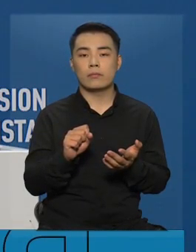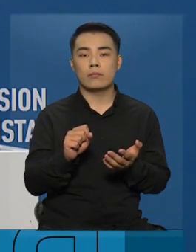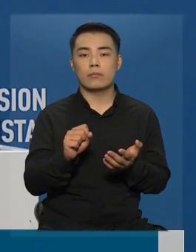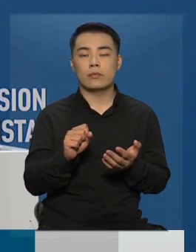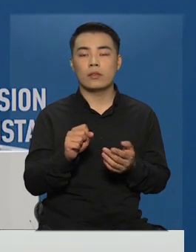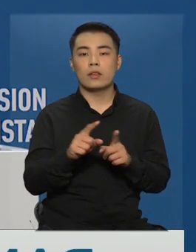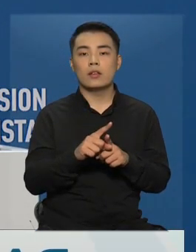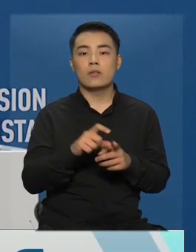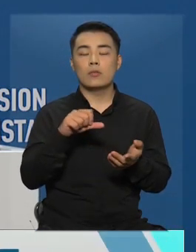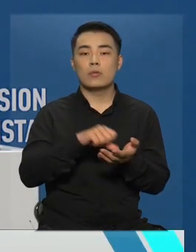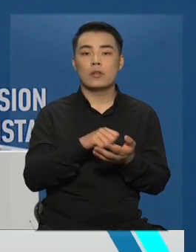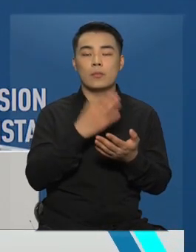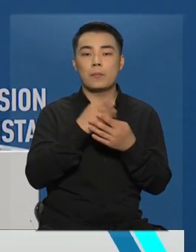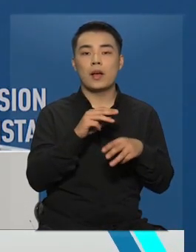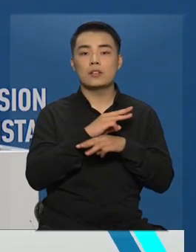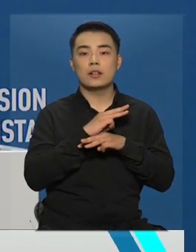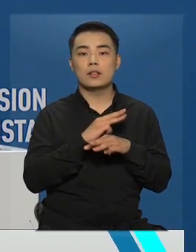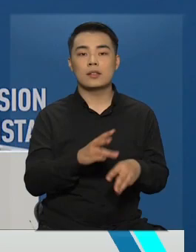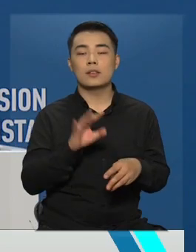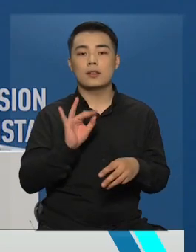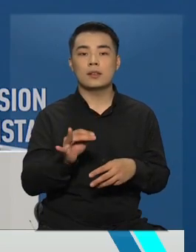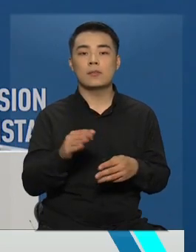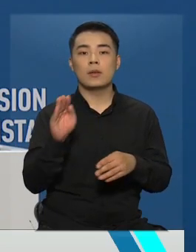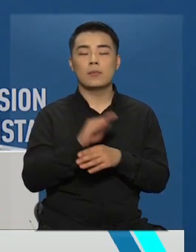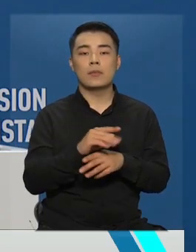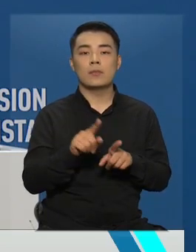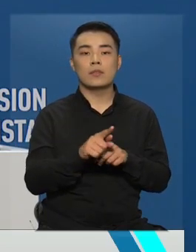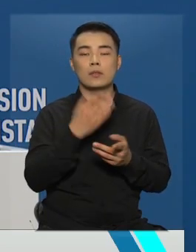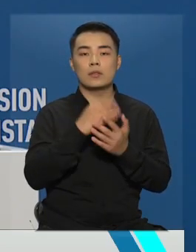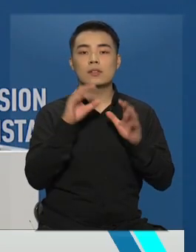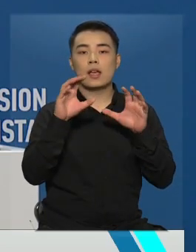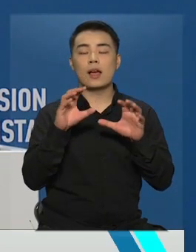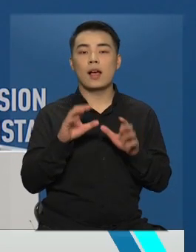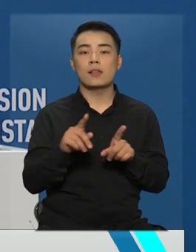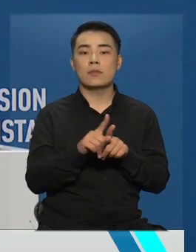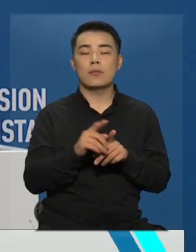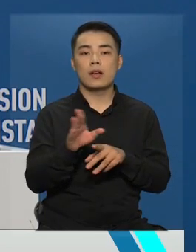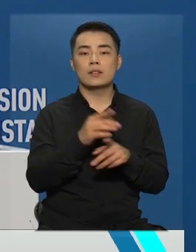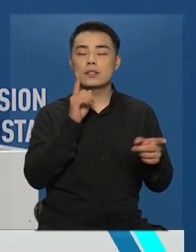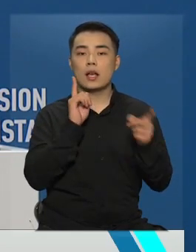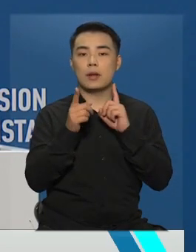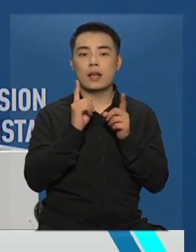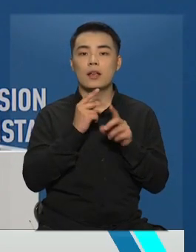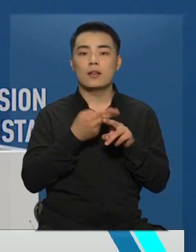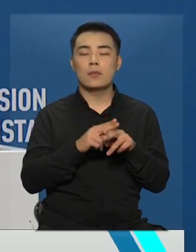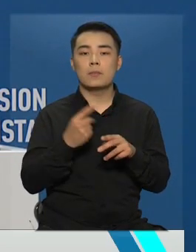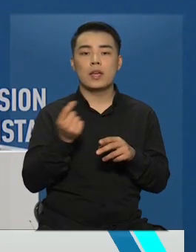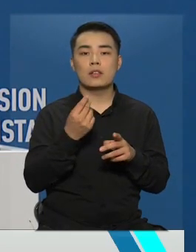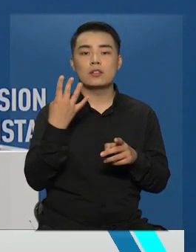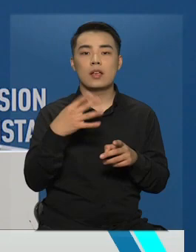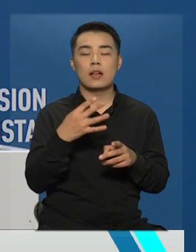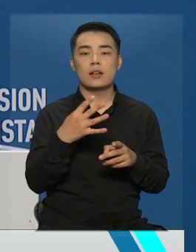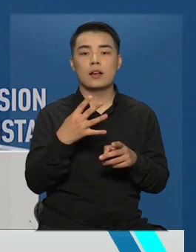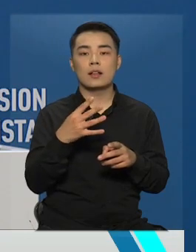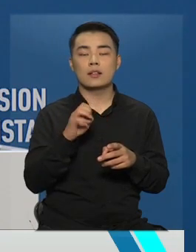членство в мажилисе и также парламентского законодательных собрать собраниях это меньше 46